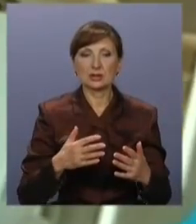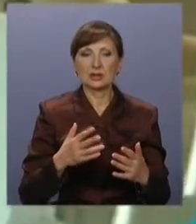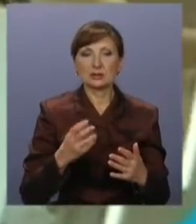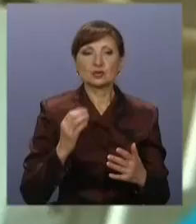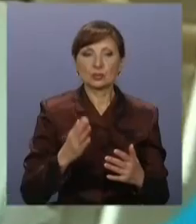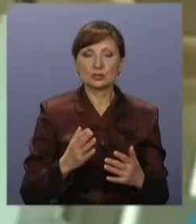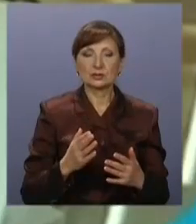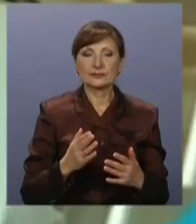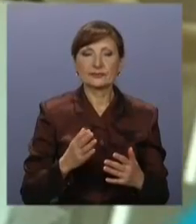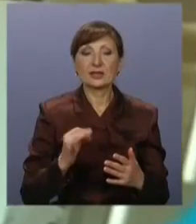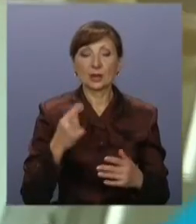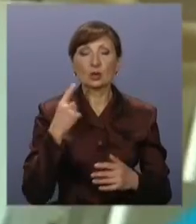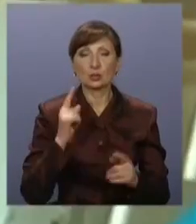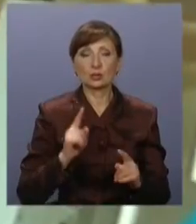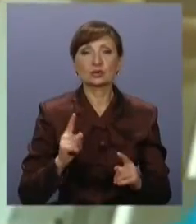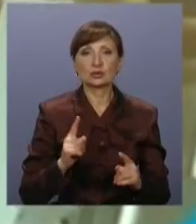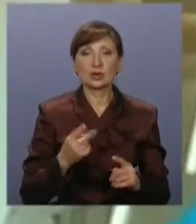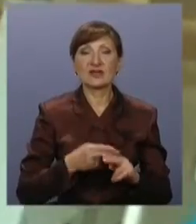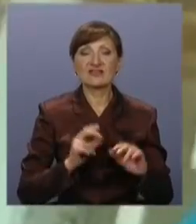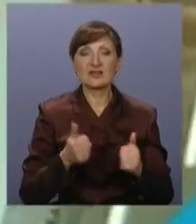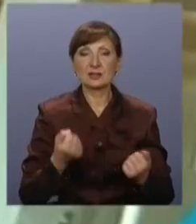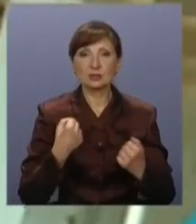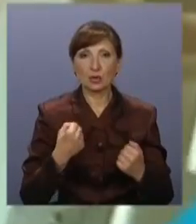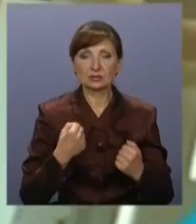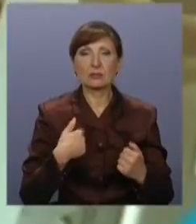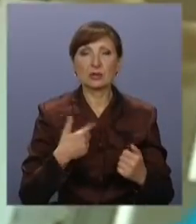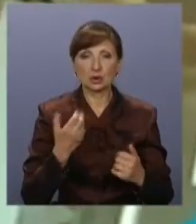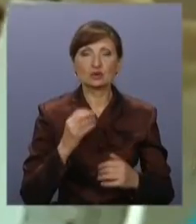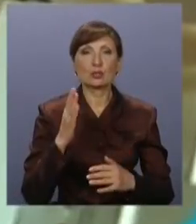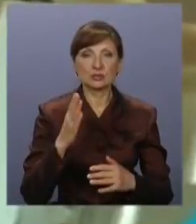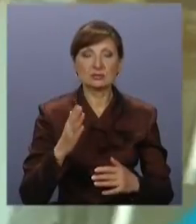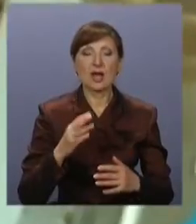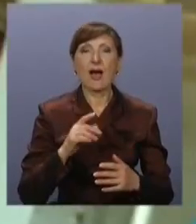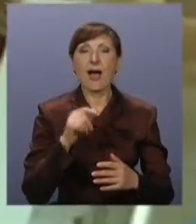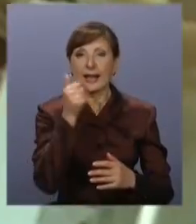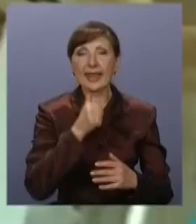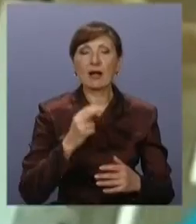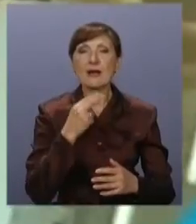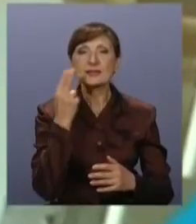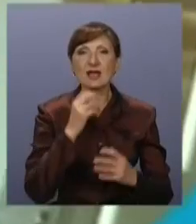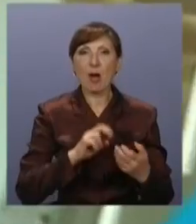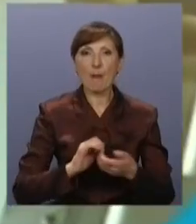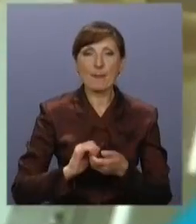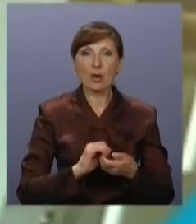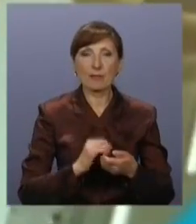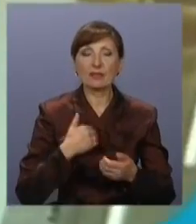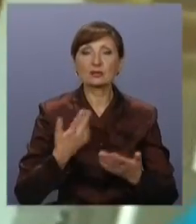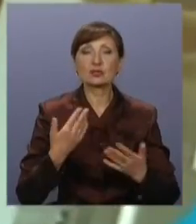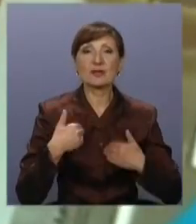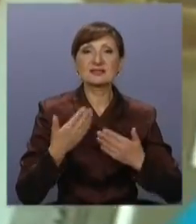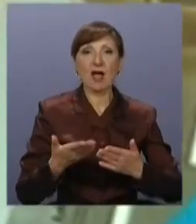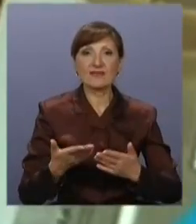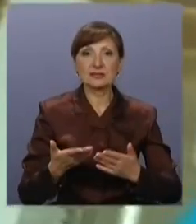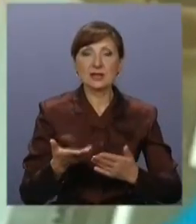идет. Вот, я думаю, в этих видах спорта мы еще греко-римская борьба. Надо поздравить наших